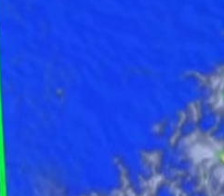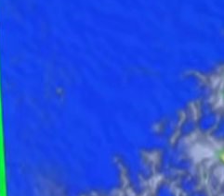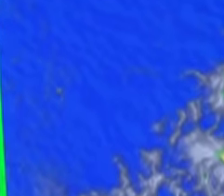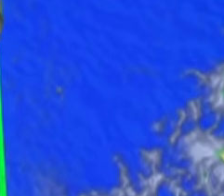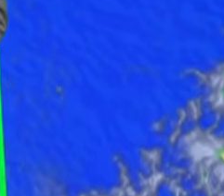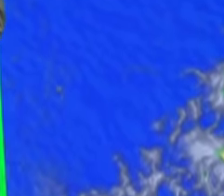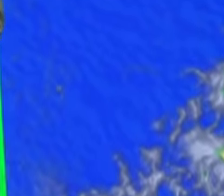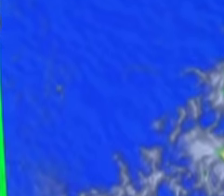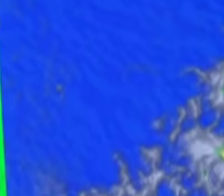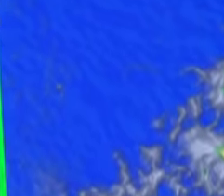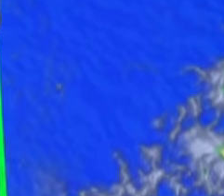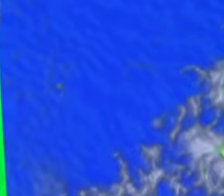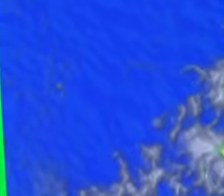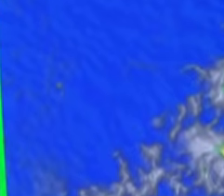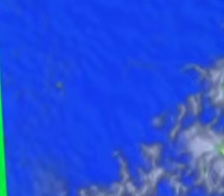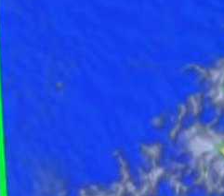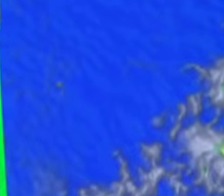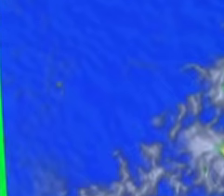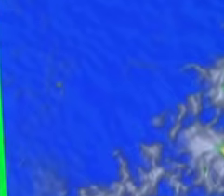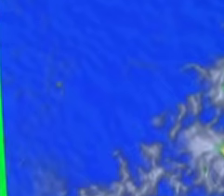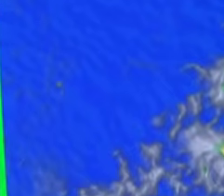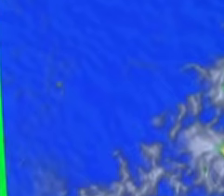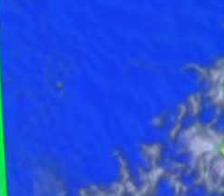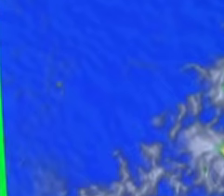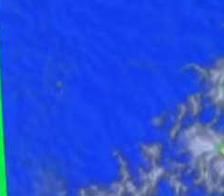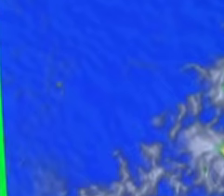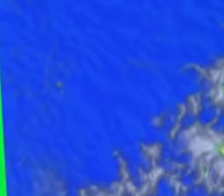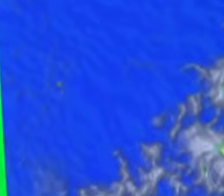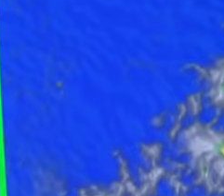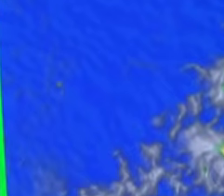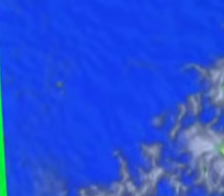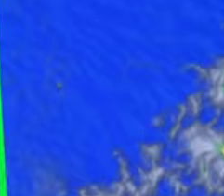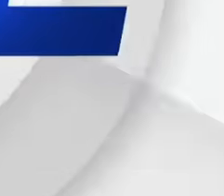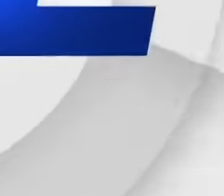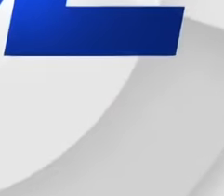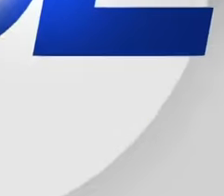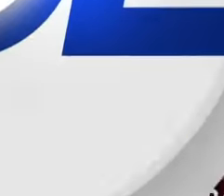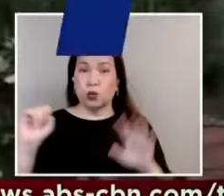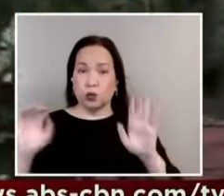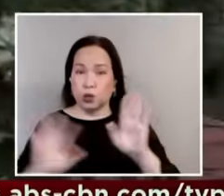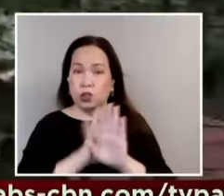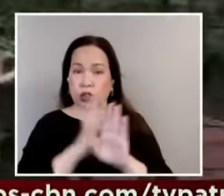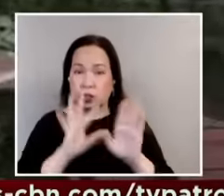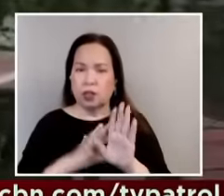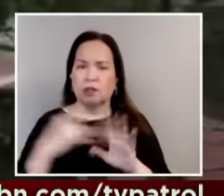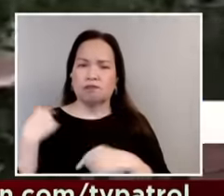shear line, matagal na ito nakakaapekto sa ating bansa.